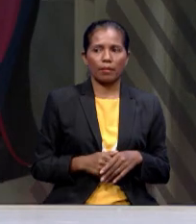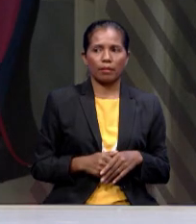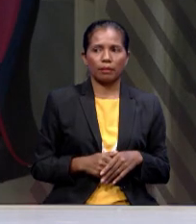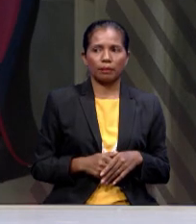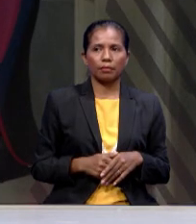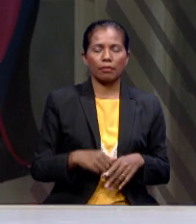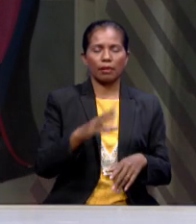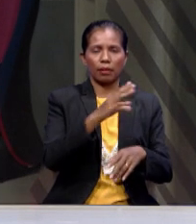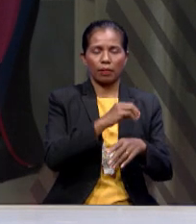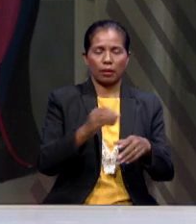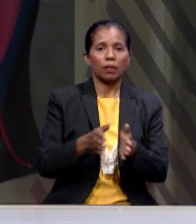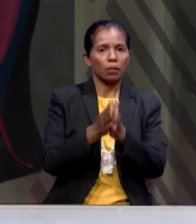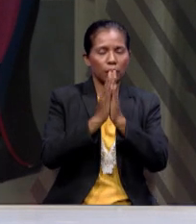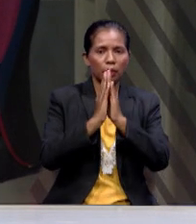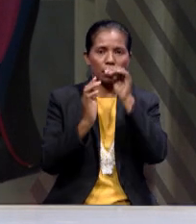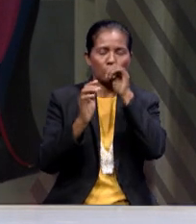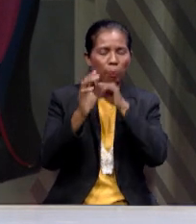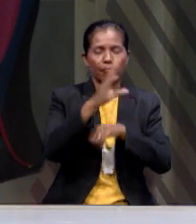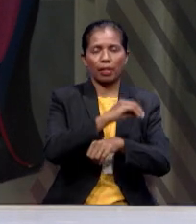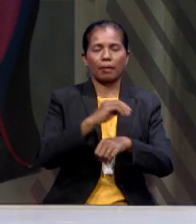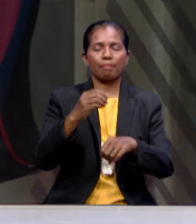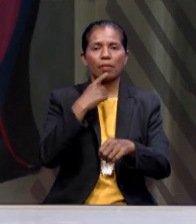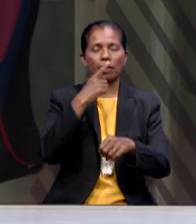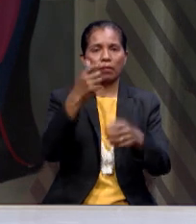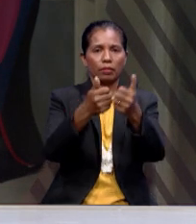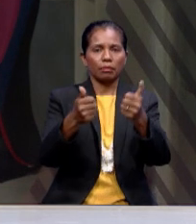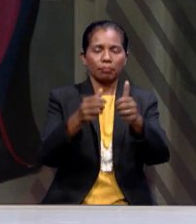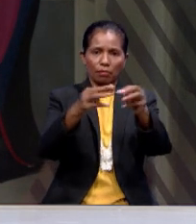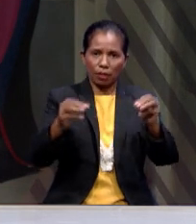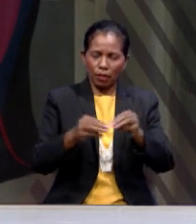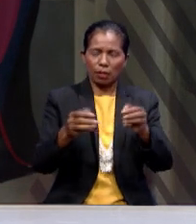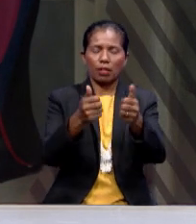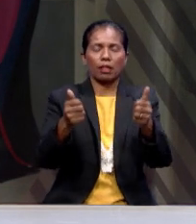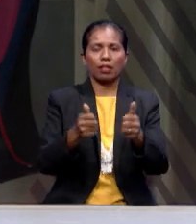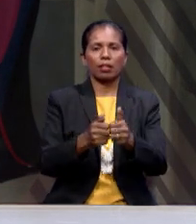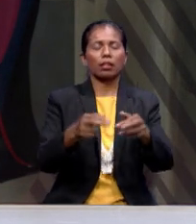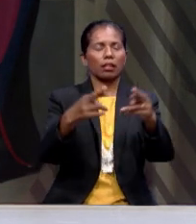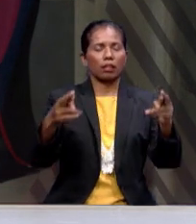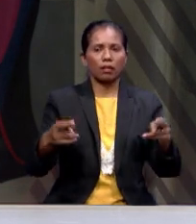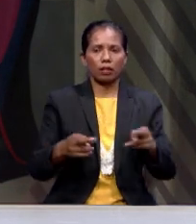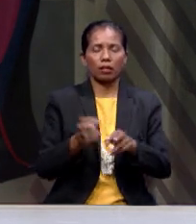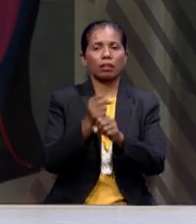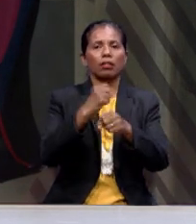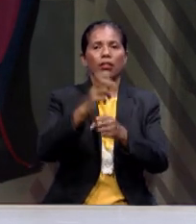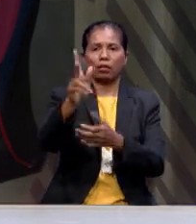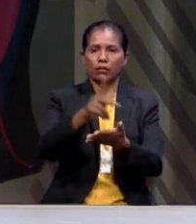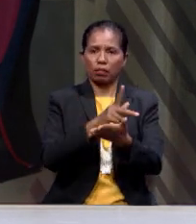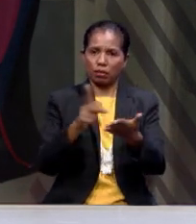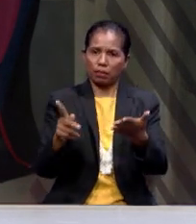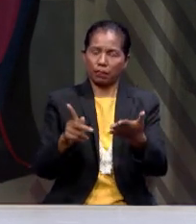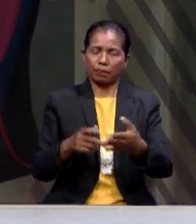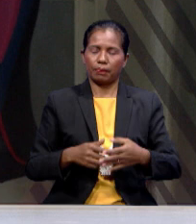L'Ariana Timor, questo governo, la bella tolera un'arte marseille, un'arte rituale, un atto crimi.